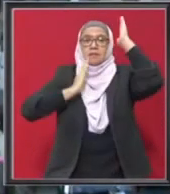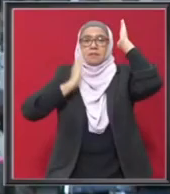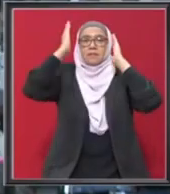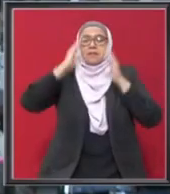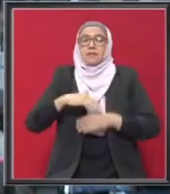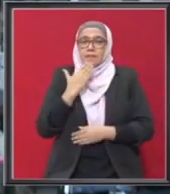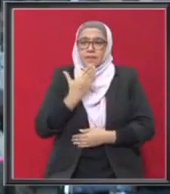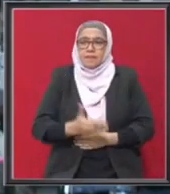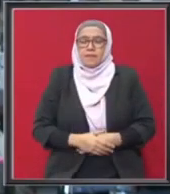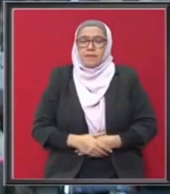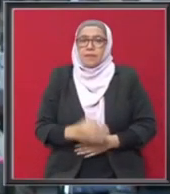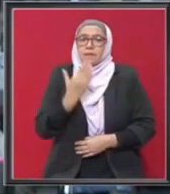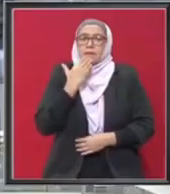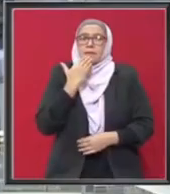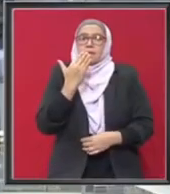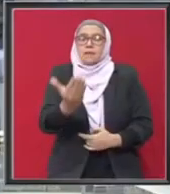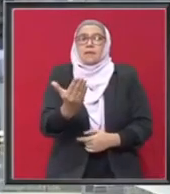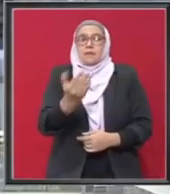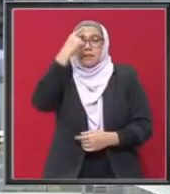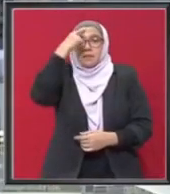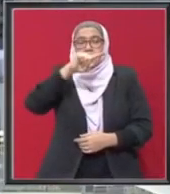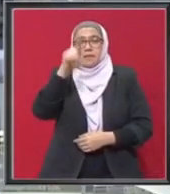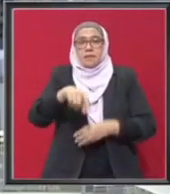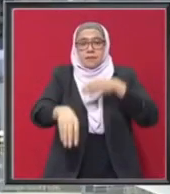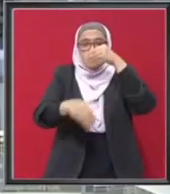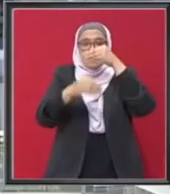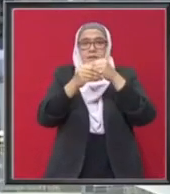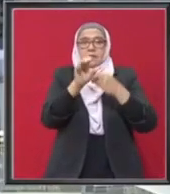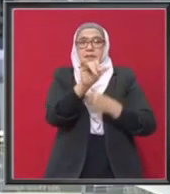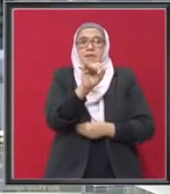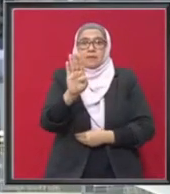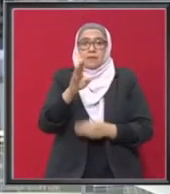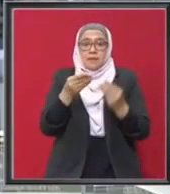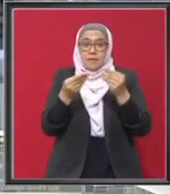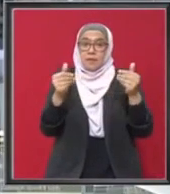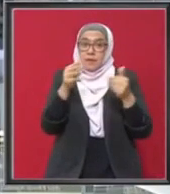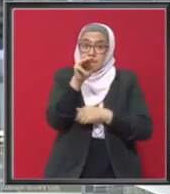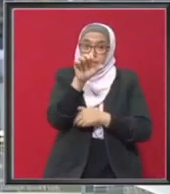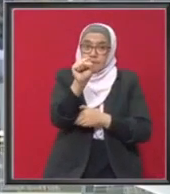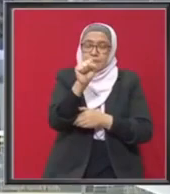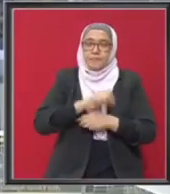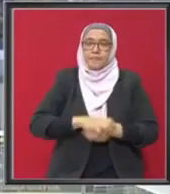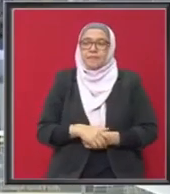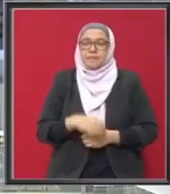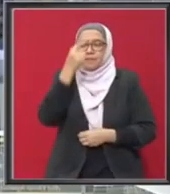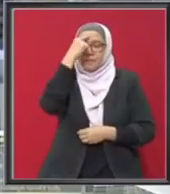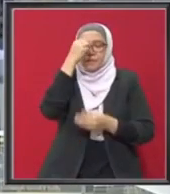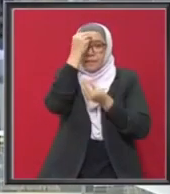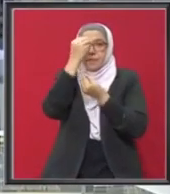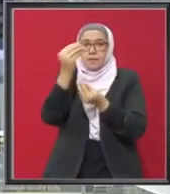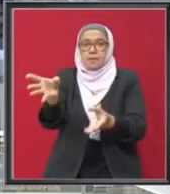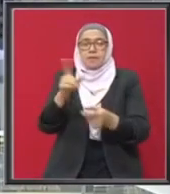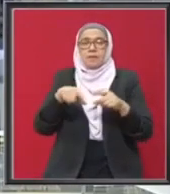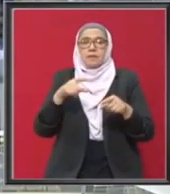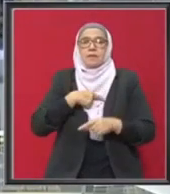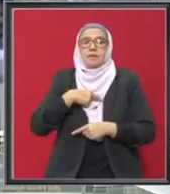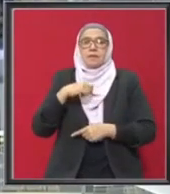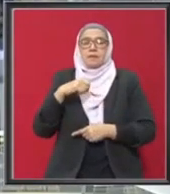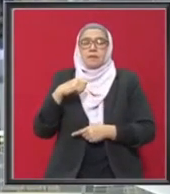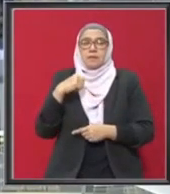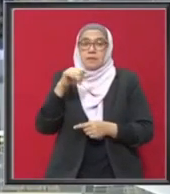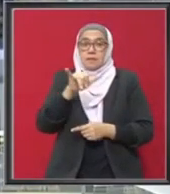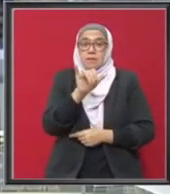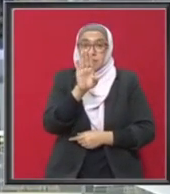soalan tambahan ada kode informasi Mas untuk maleman ada yang hormat walaupun akta 3D merupakan